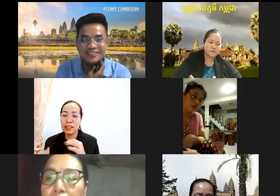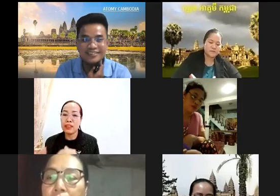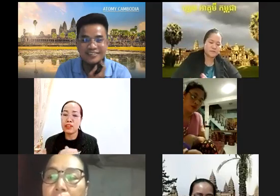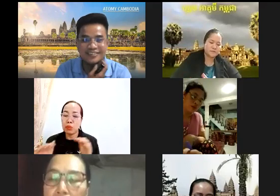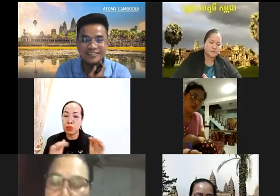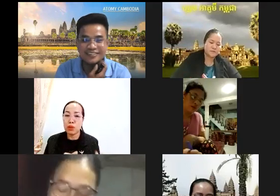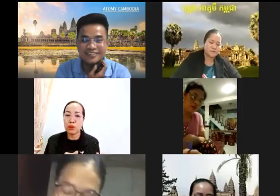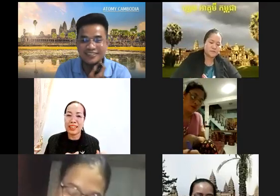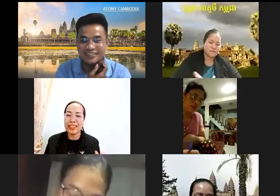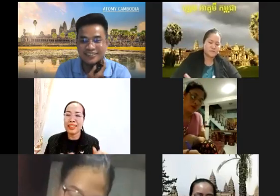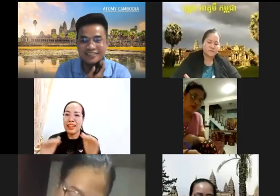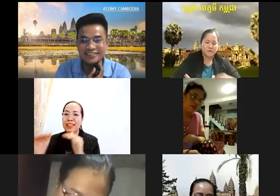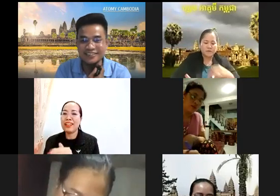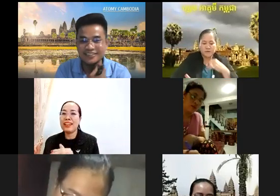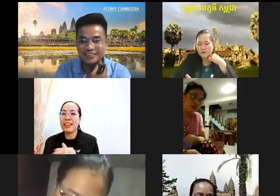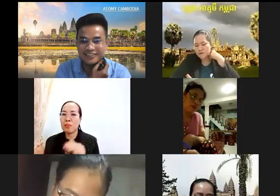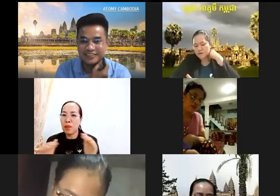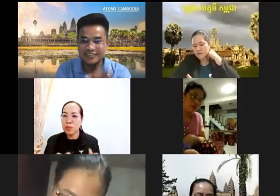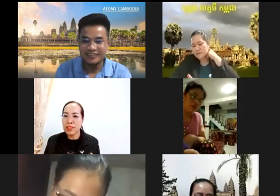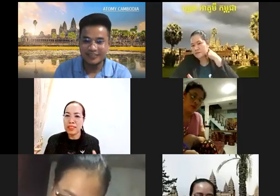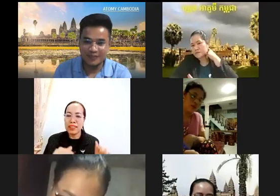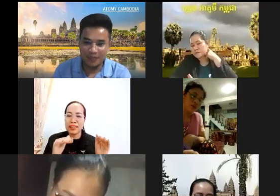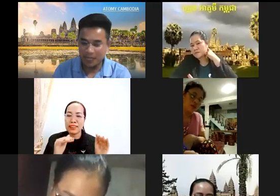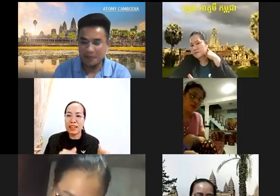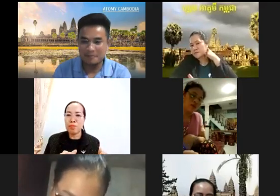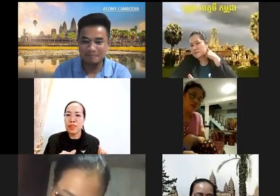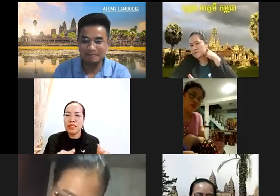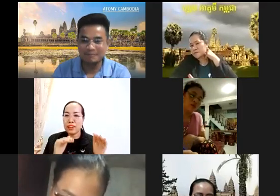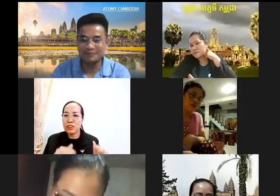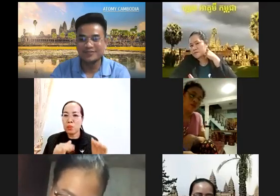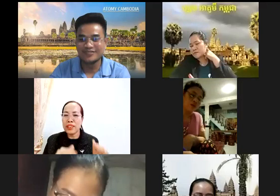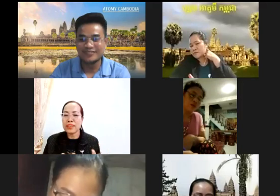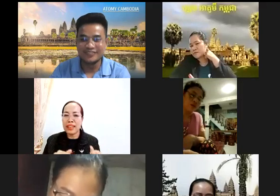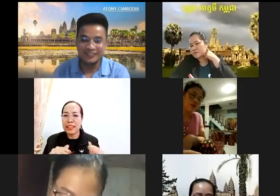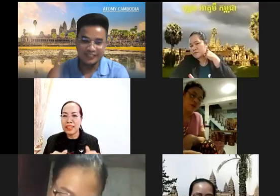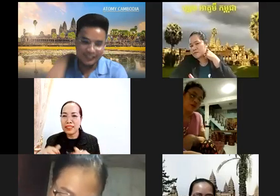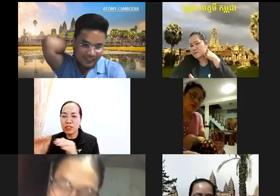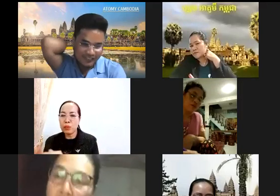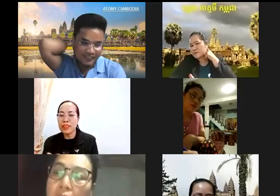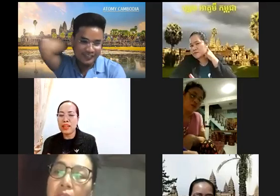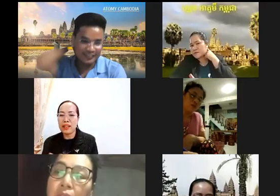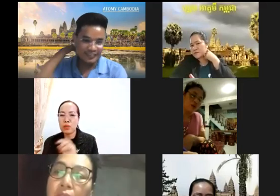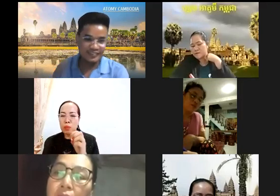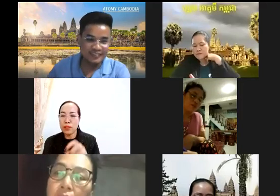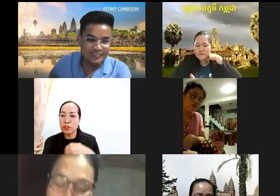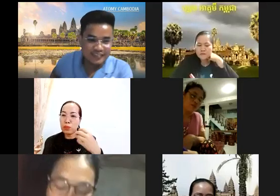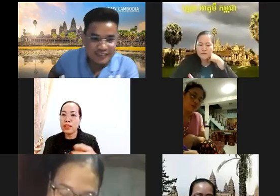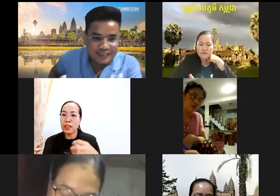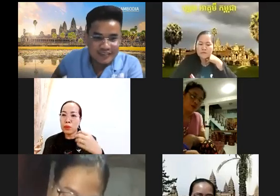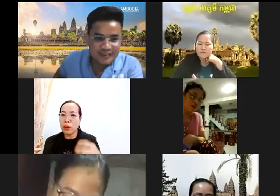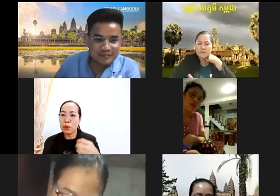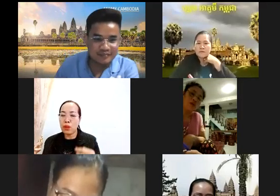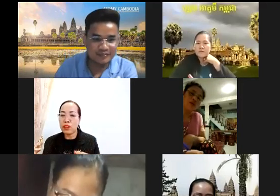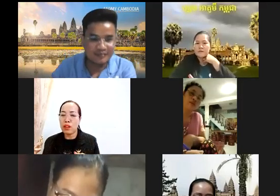đại nhưng trong lụa đô thay là nghệ láng mau vơi tơ nhầm tôi chụp liêng tẹt ni tôi chụp liêng tẹt nô đọc về chụp liêng